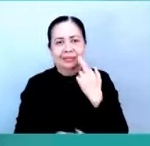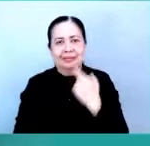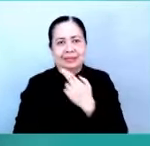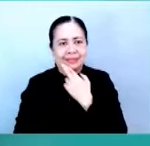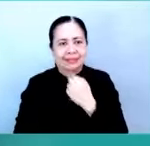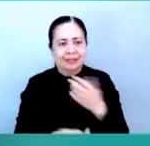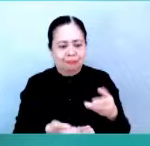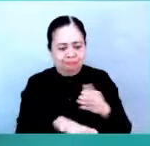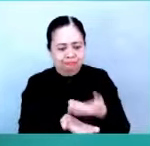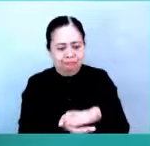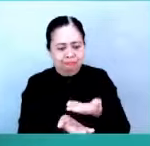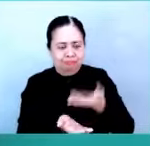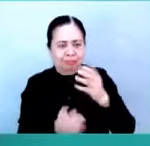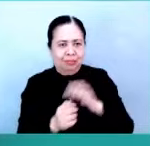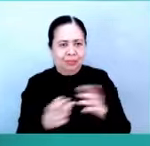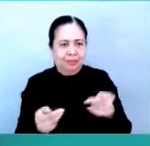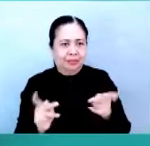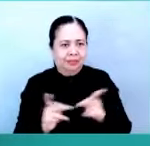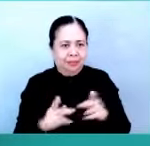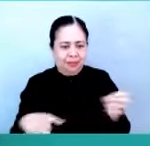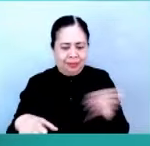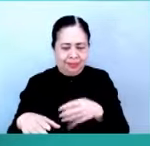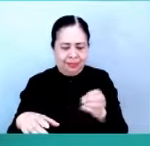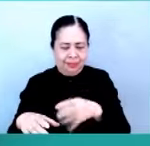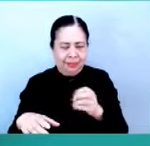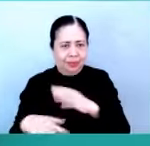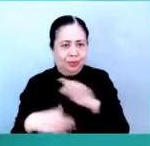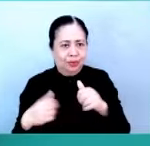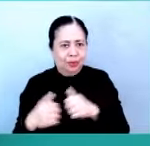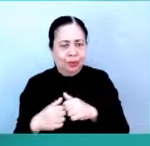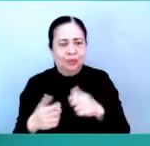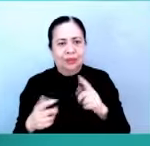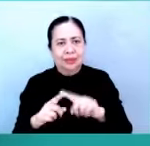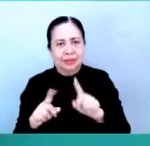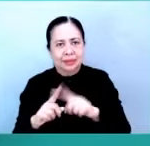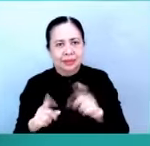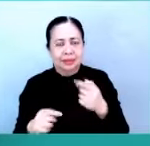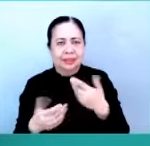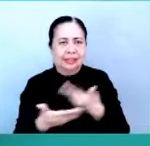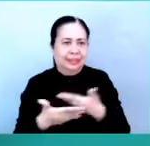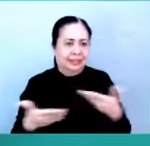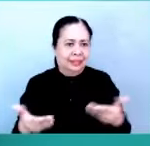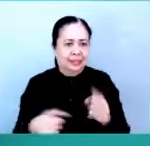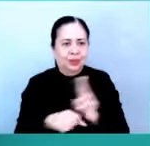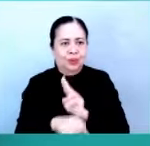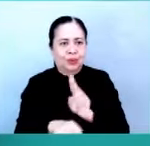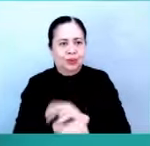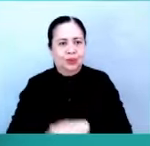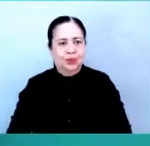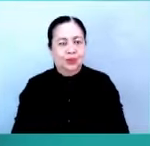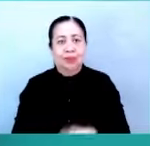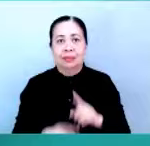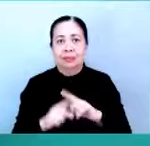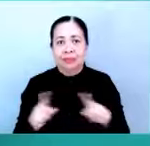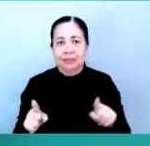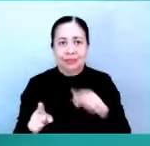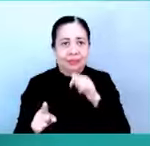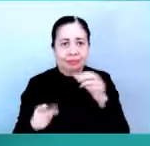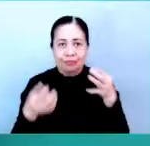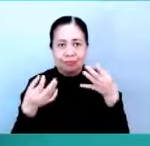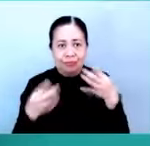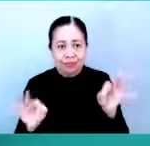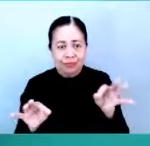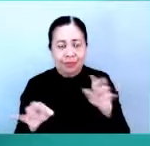nila ang isang plastic ang mga wrapper at disposables na ginamit nila. Pero di dyan nagtatapos ang